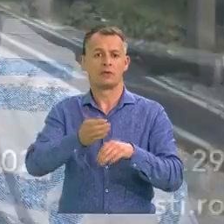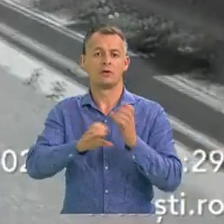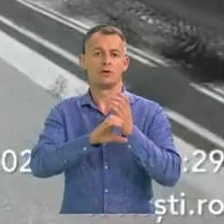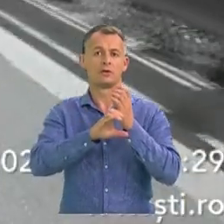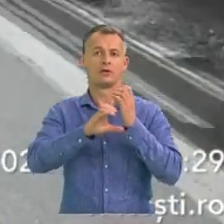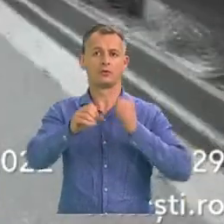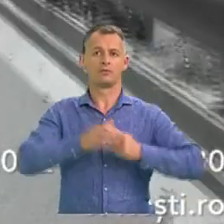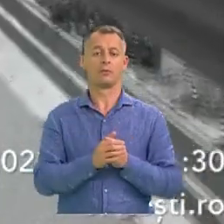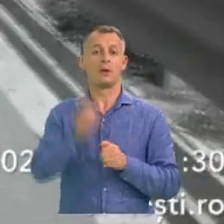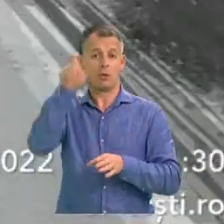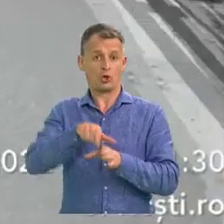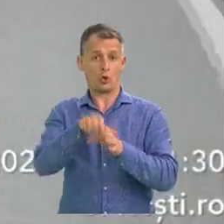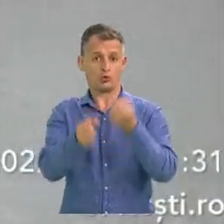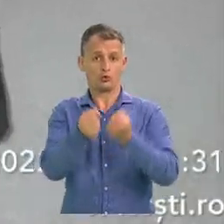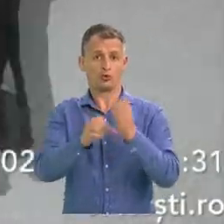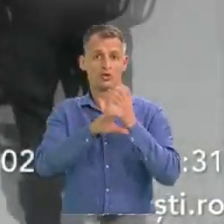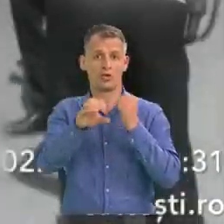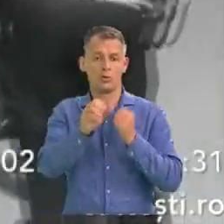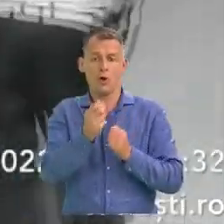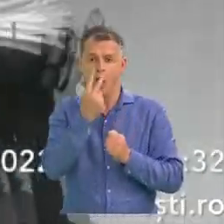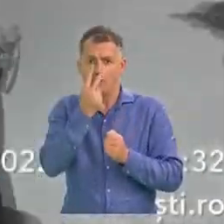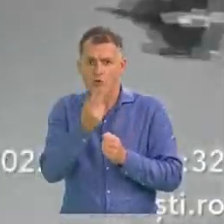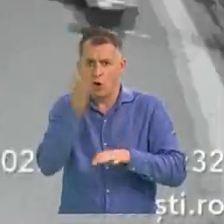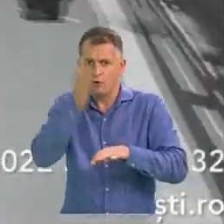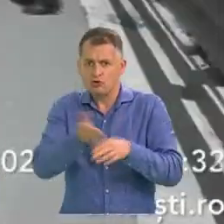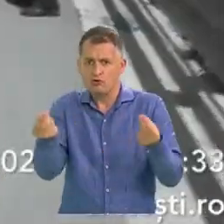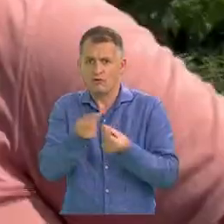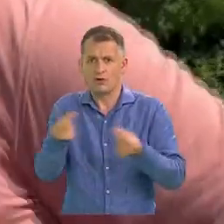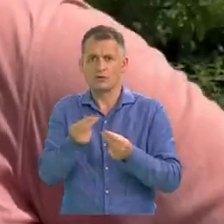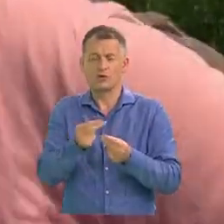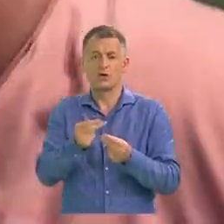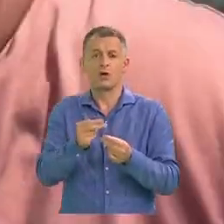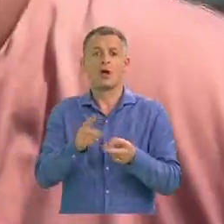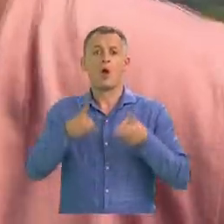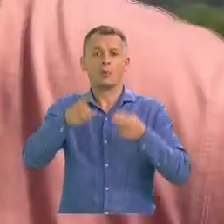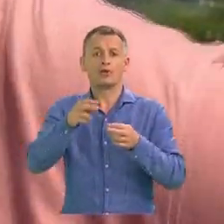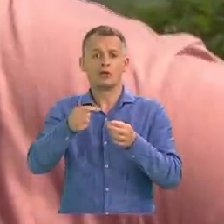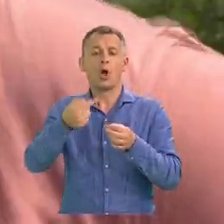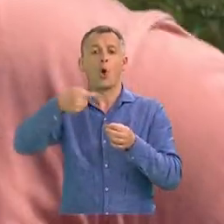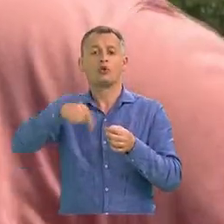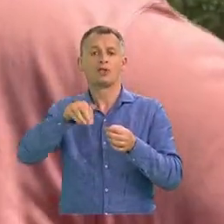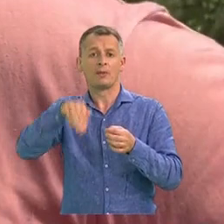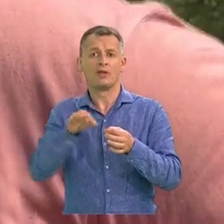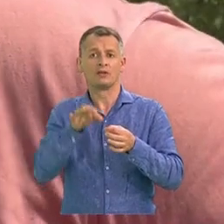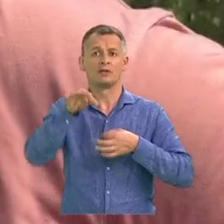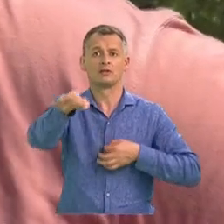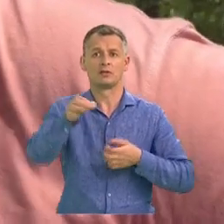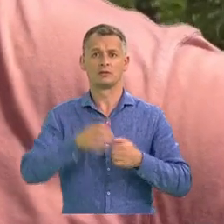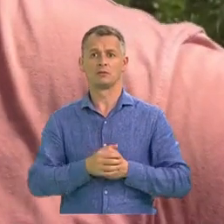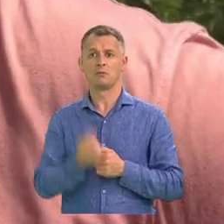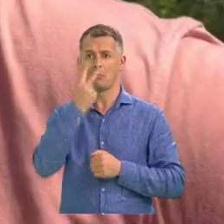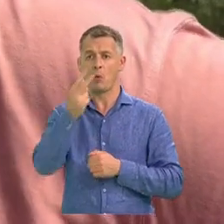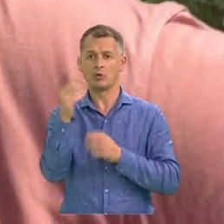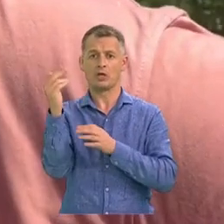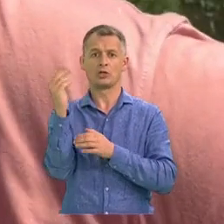acroșat. Șoferul tirului și-a dat seama că a lovit ceva și a oprit după aproape 100 de metri. Eu mergeam după un tir. M-am uitat în